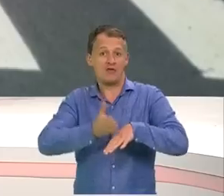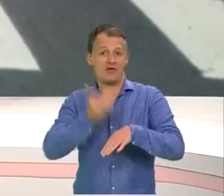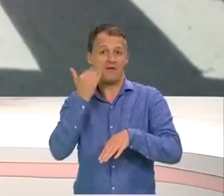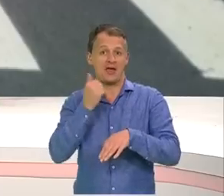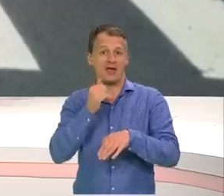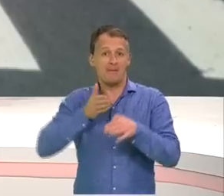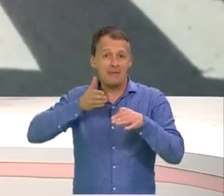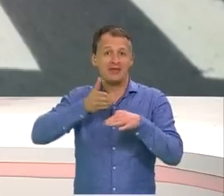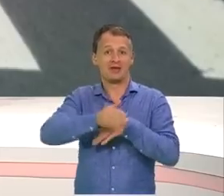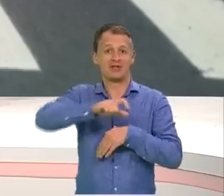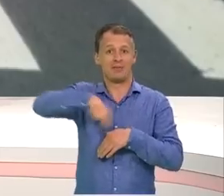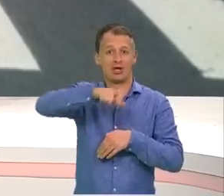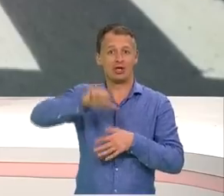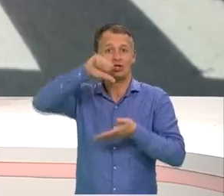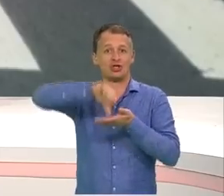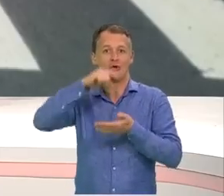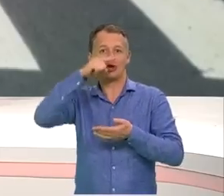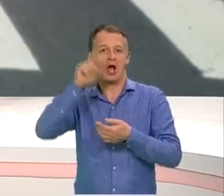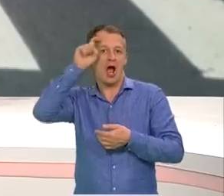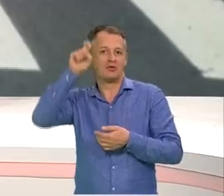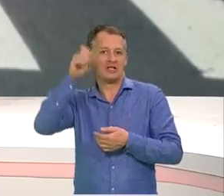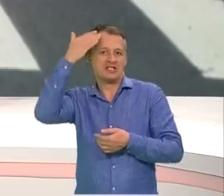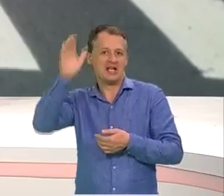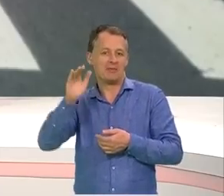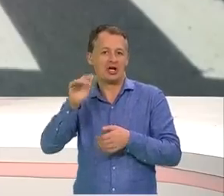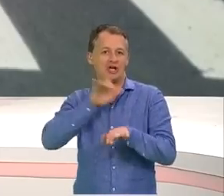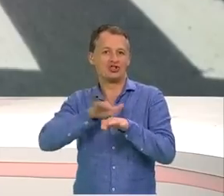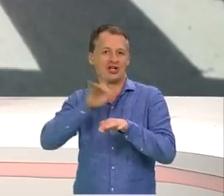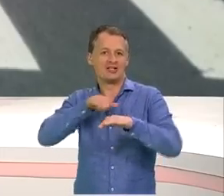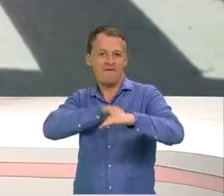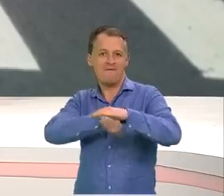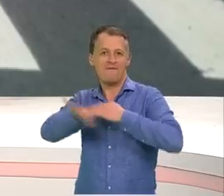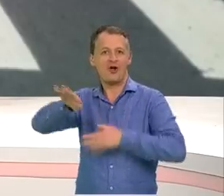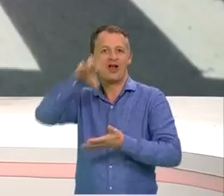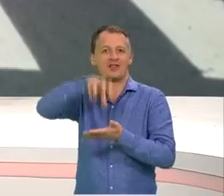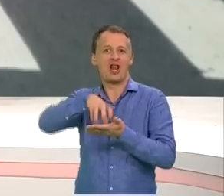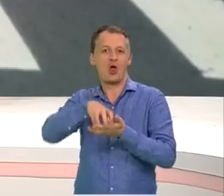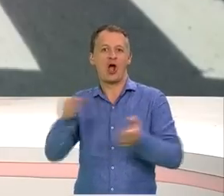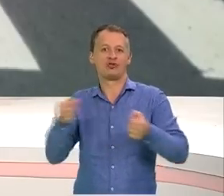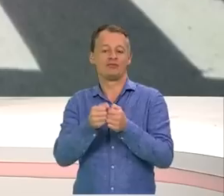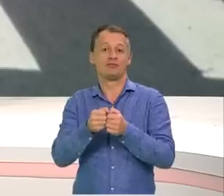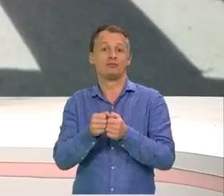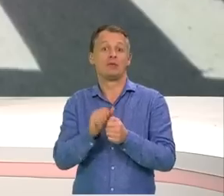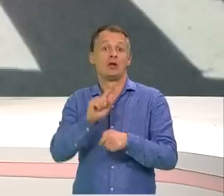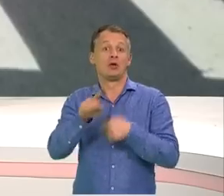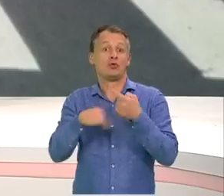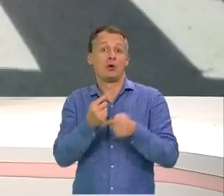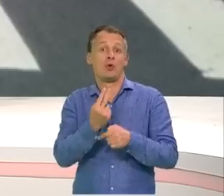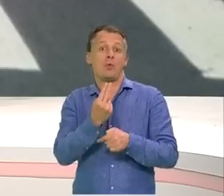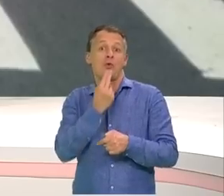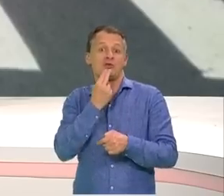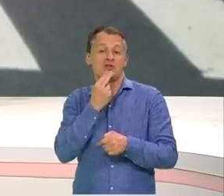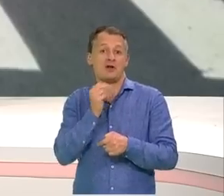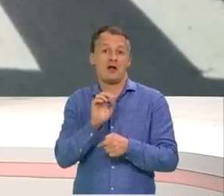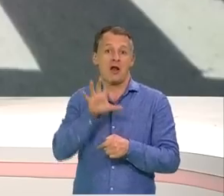trecerea de pietoni în centrul orașului. A crezut că va scăpa și a încercat să fugă de la locul accidentului, însă un echipaj de poliție locală s-a luat